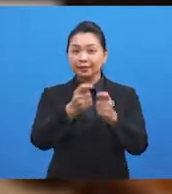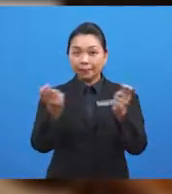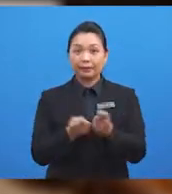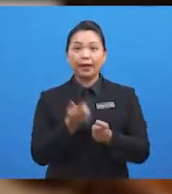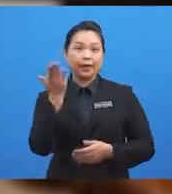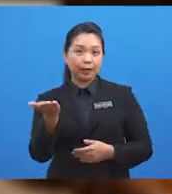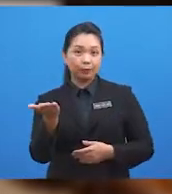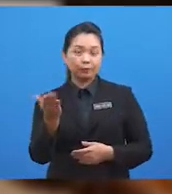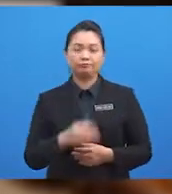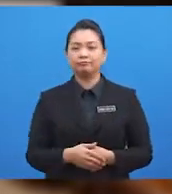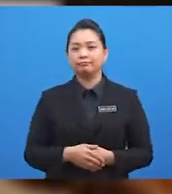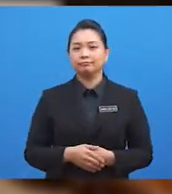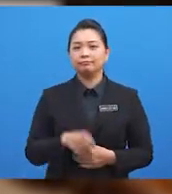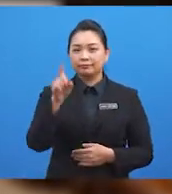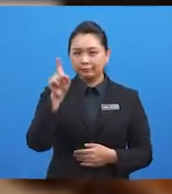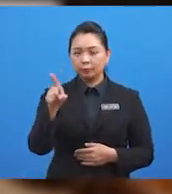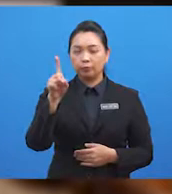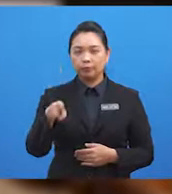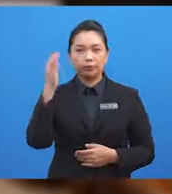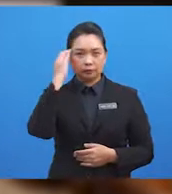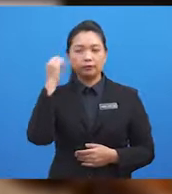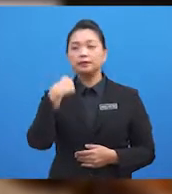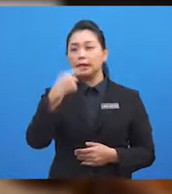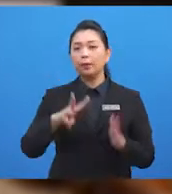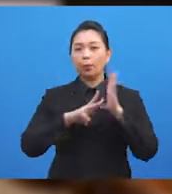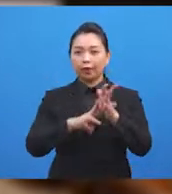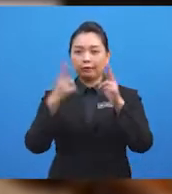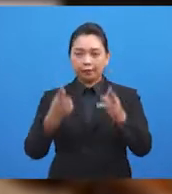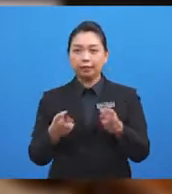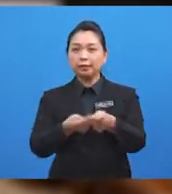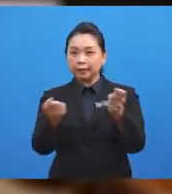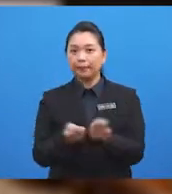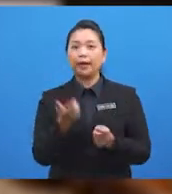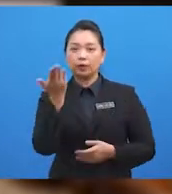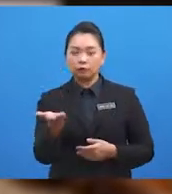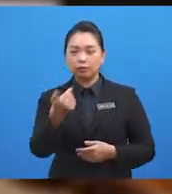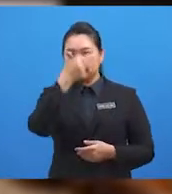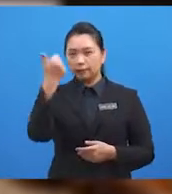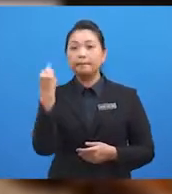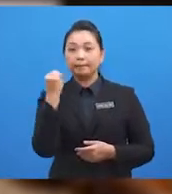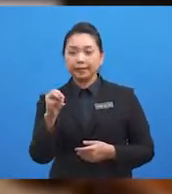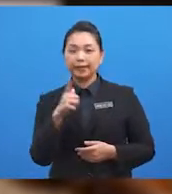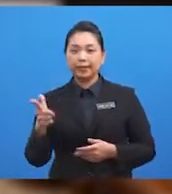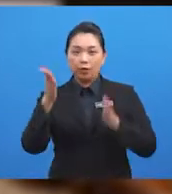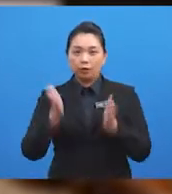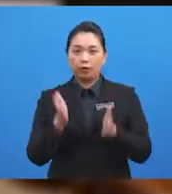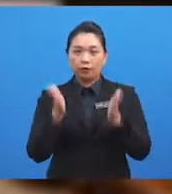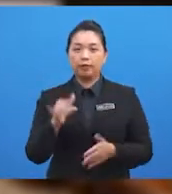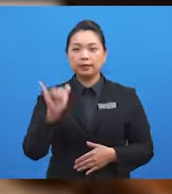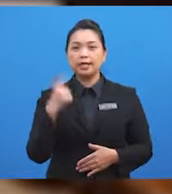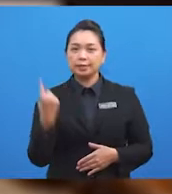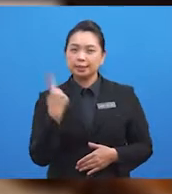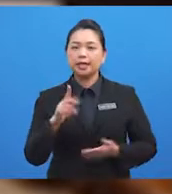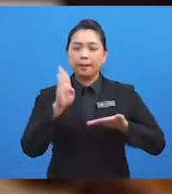perlu mengenali wakil rakyat di tempat kamu. Mengapa? Kerana merekalah orang-orang sentiasa